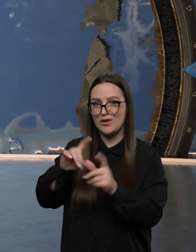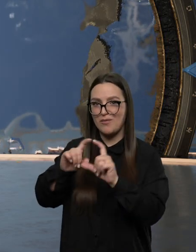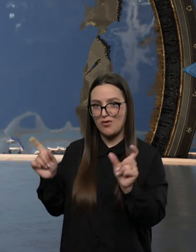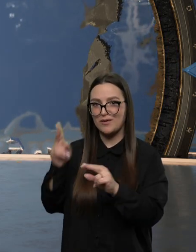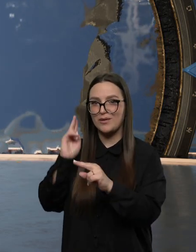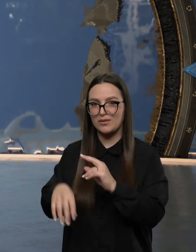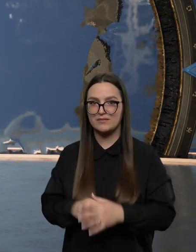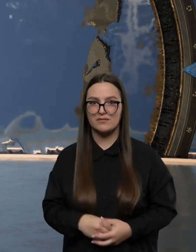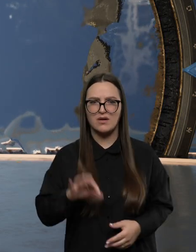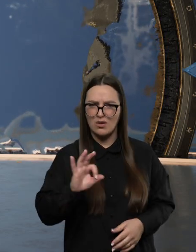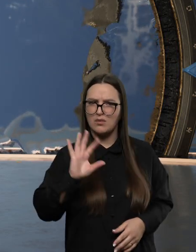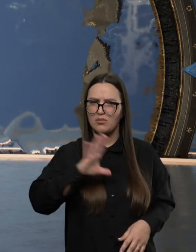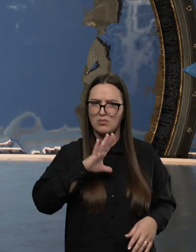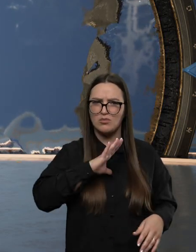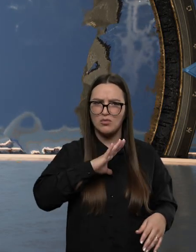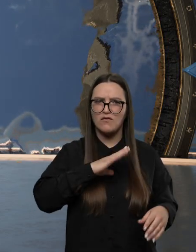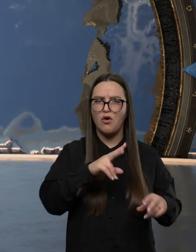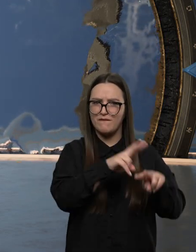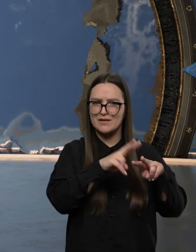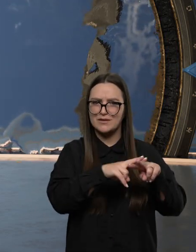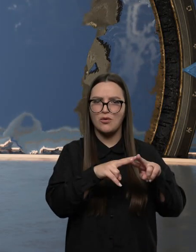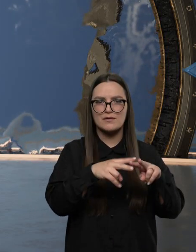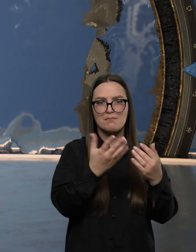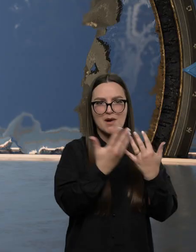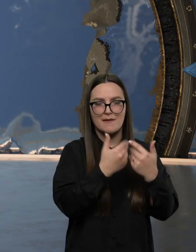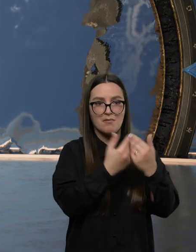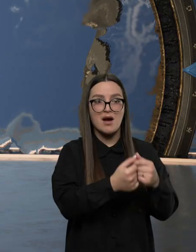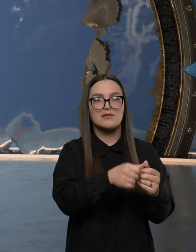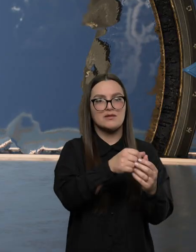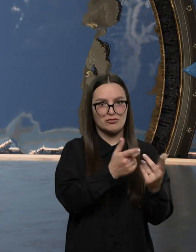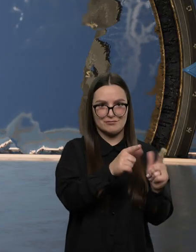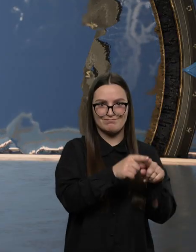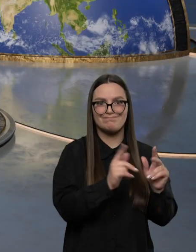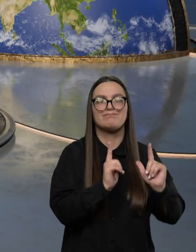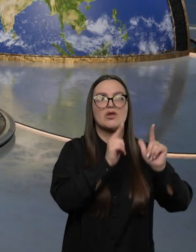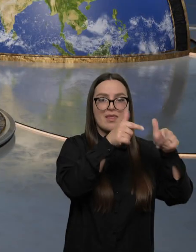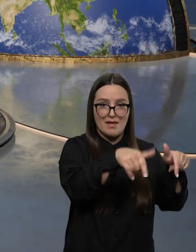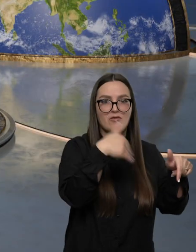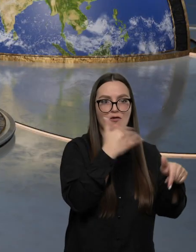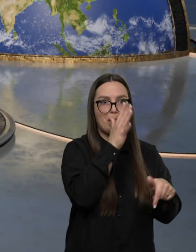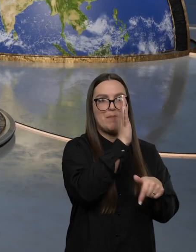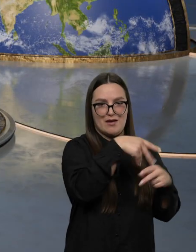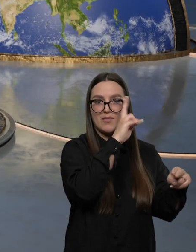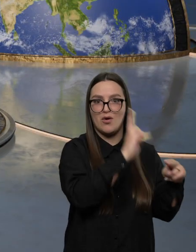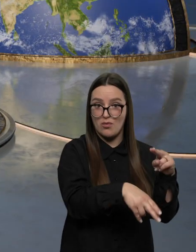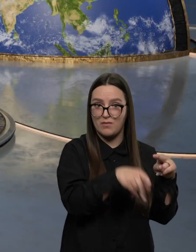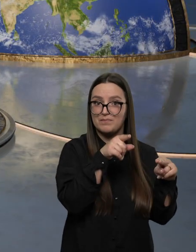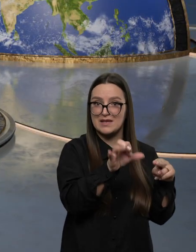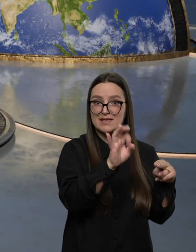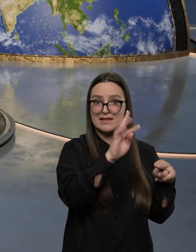metų įstojo Vilniaus universiteto fizikos ir matematikos fakultetą, kurį po 5 metų baigė. Straižys mano